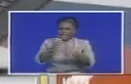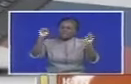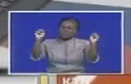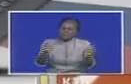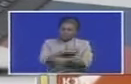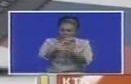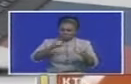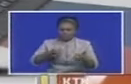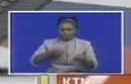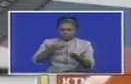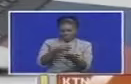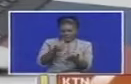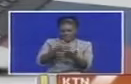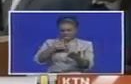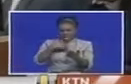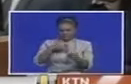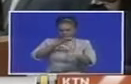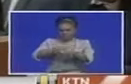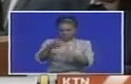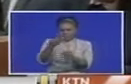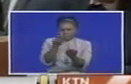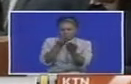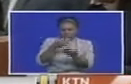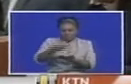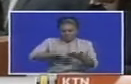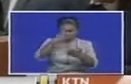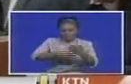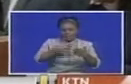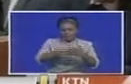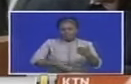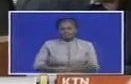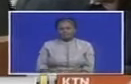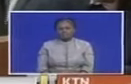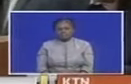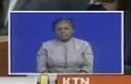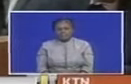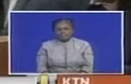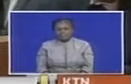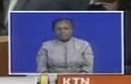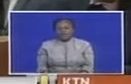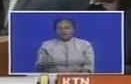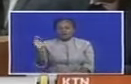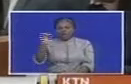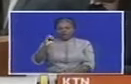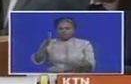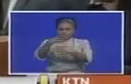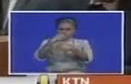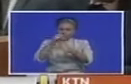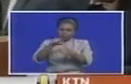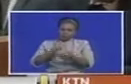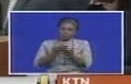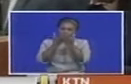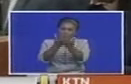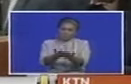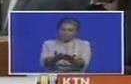unaohitajika kifedha kuchukua tenda hiyo. Submissions and authorities were possible. Olive Telecommunications ikiwasilisha